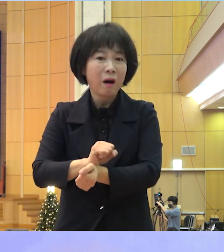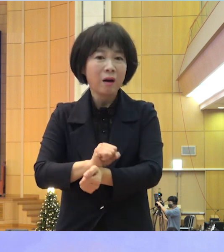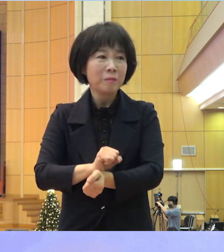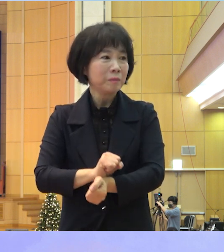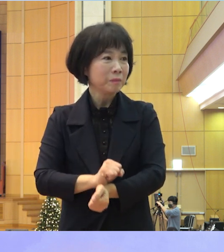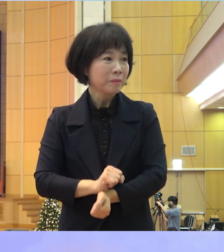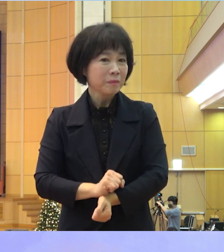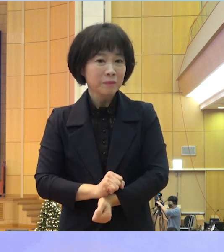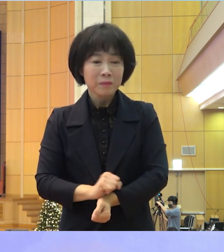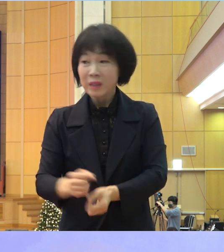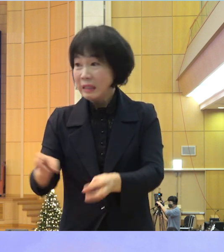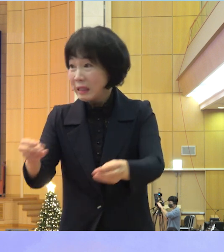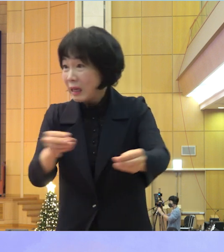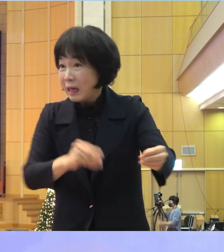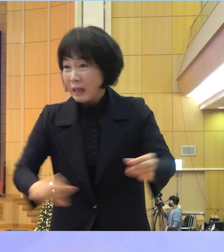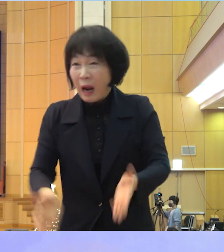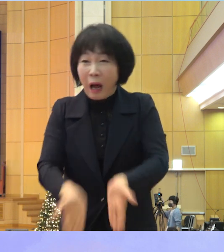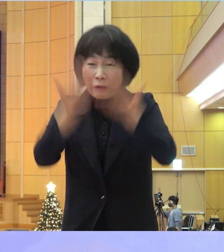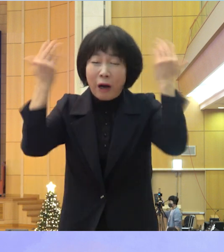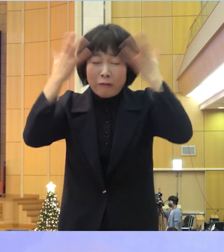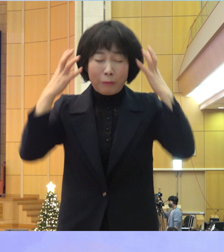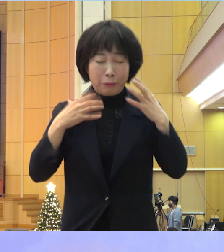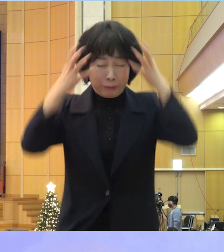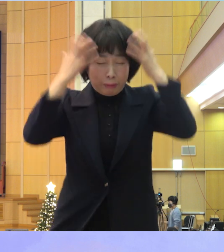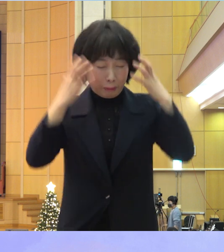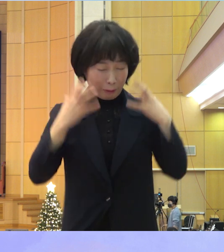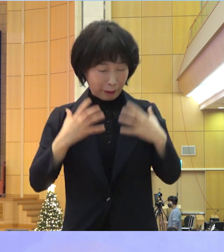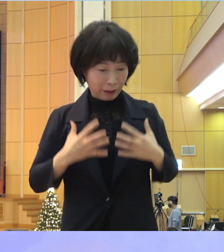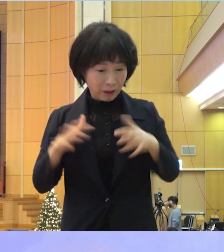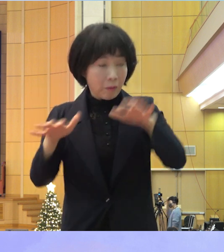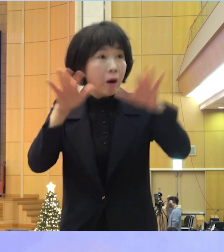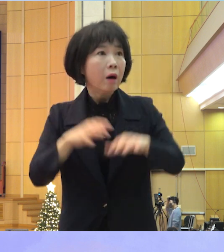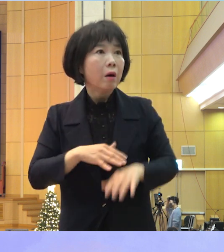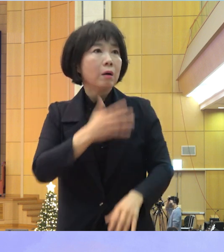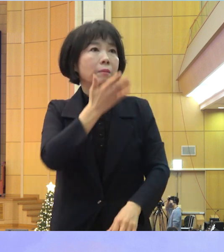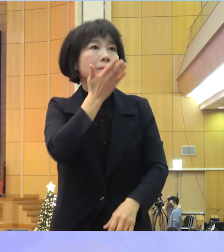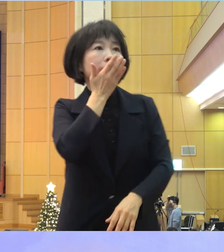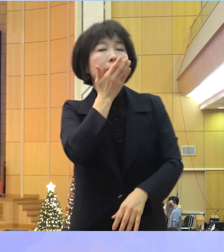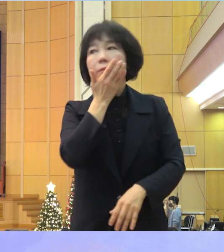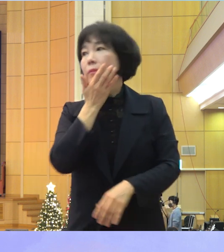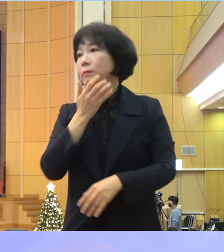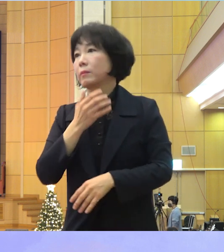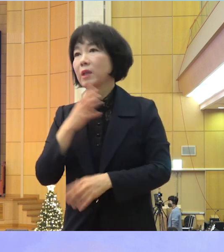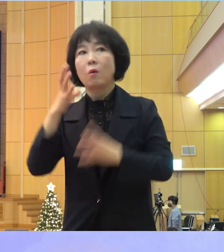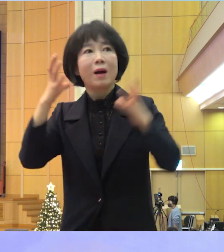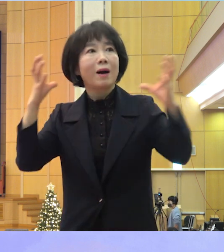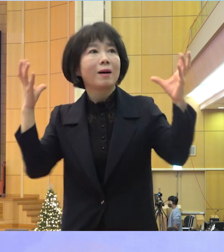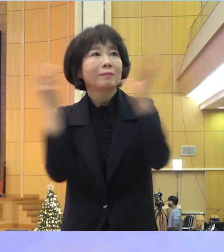재를 갖다가 온 몸에다가 쳐발라가지고 친구도 알아보지 못할 정도였습니다.